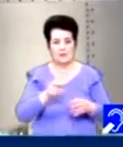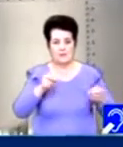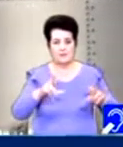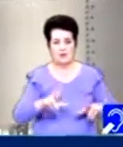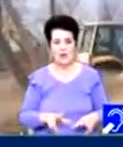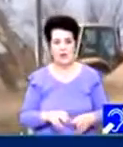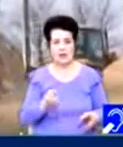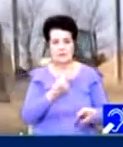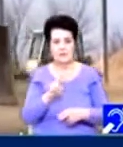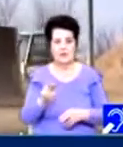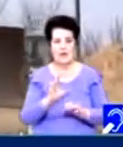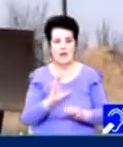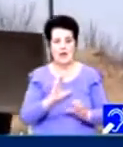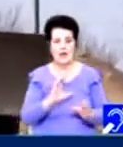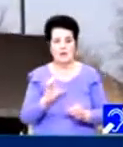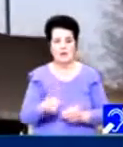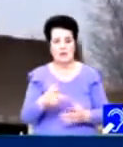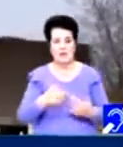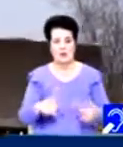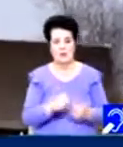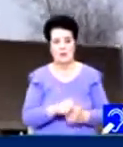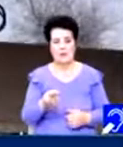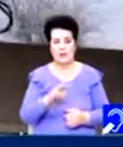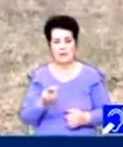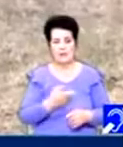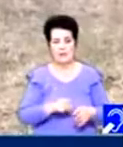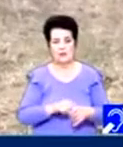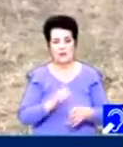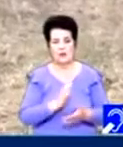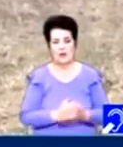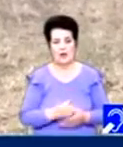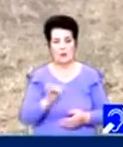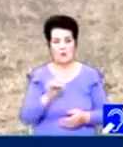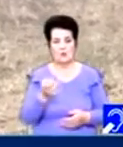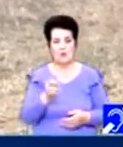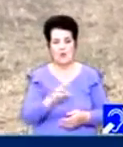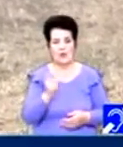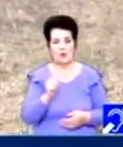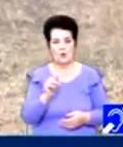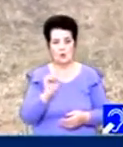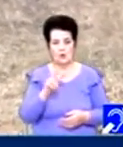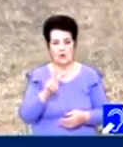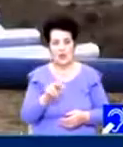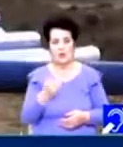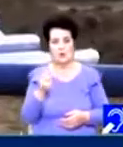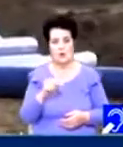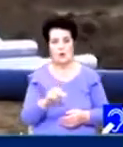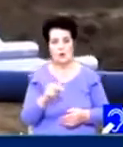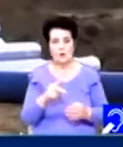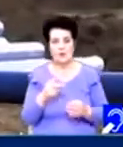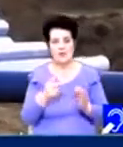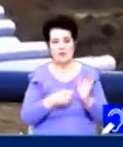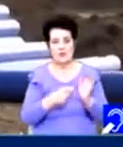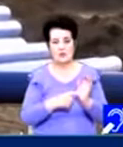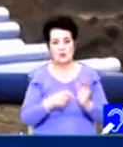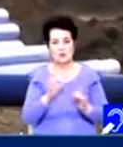pentru aprovizionarea localnicilor din comuna Lebedenco, din care fac parte și satele Ursoaia și Hutul. Din cei peste 2650